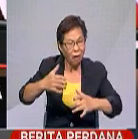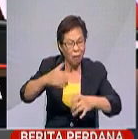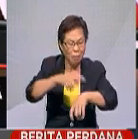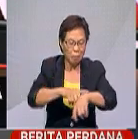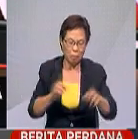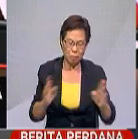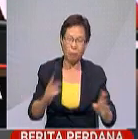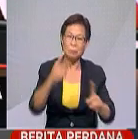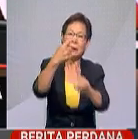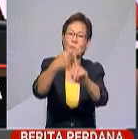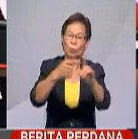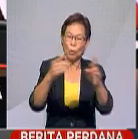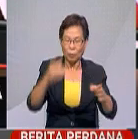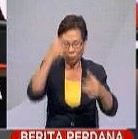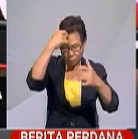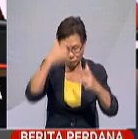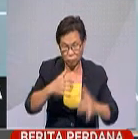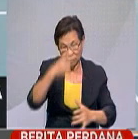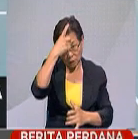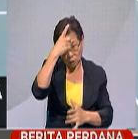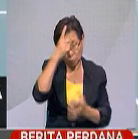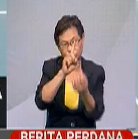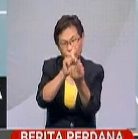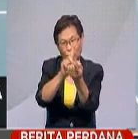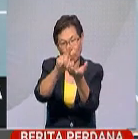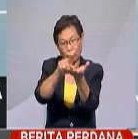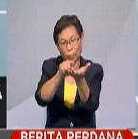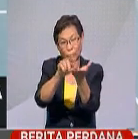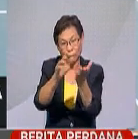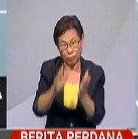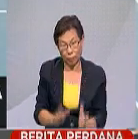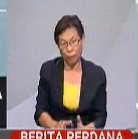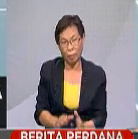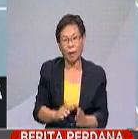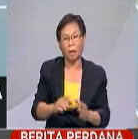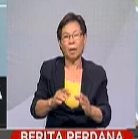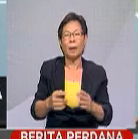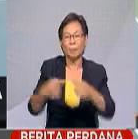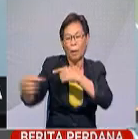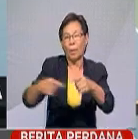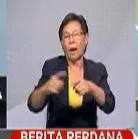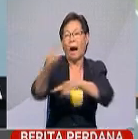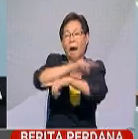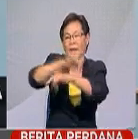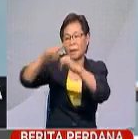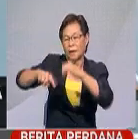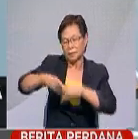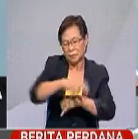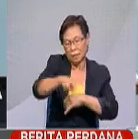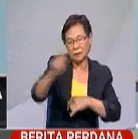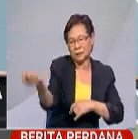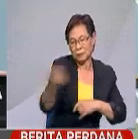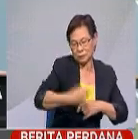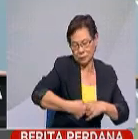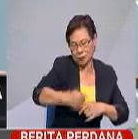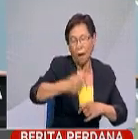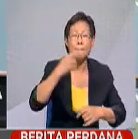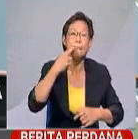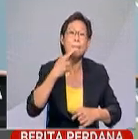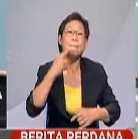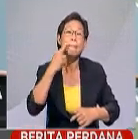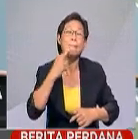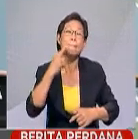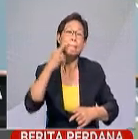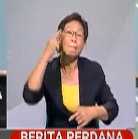dalam tempoh sebulan. Datuk Salahuddin ditemui media selepas menyaksikan perlawanan hari terakhir pusingan pertama Jelajah Tenis Remaja Malaysia